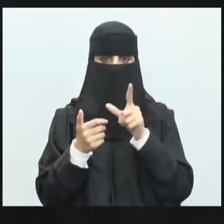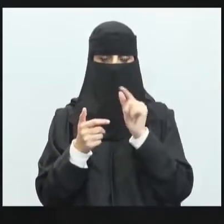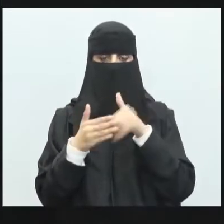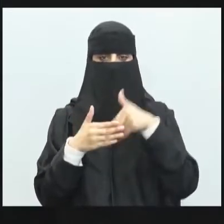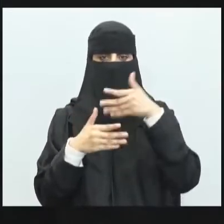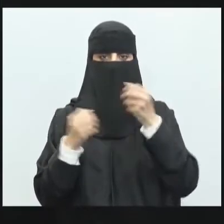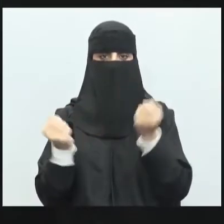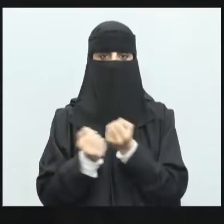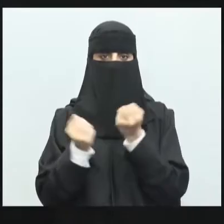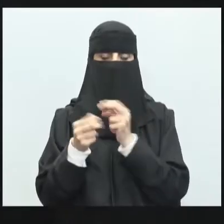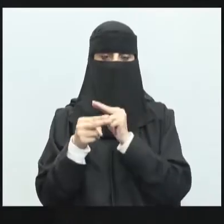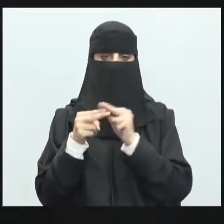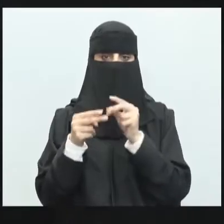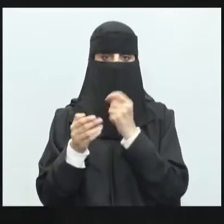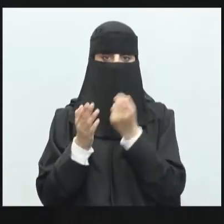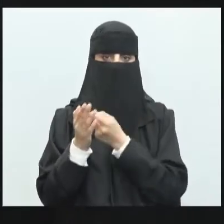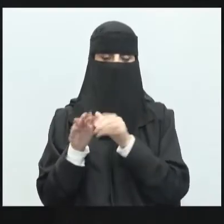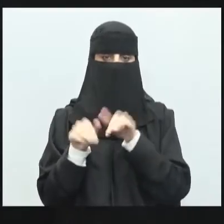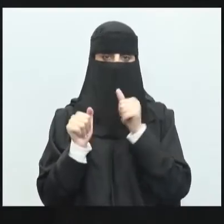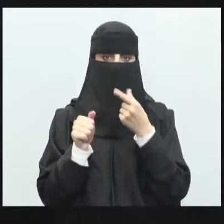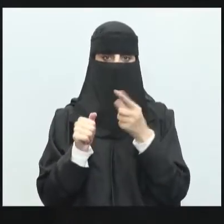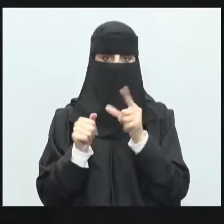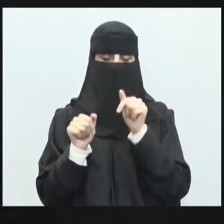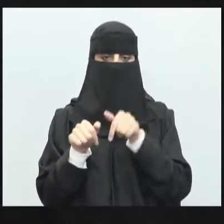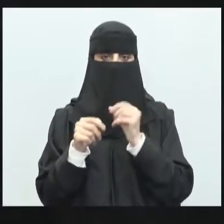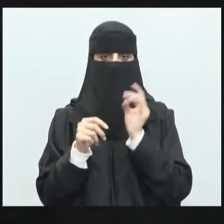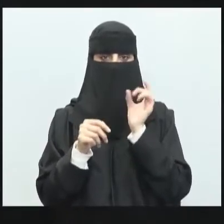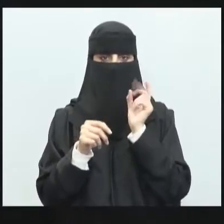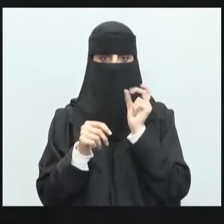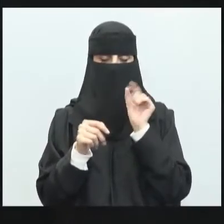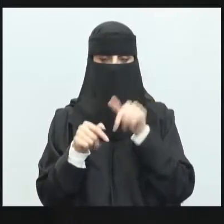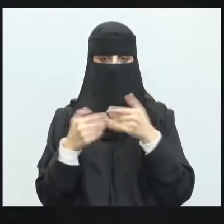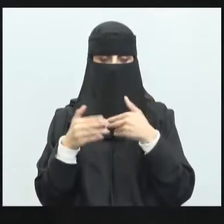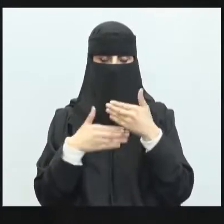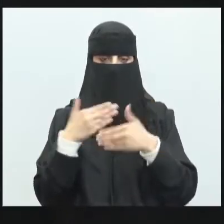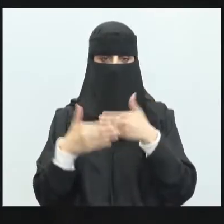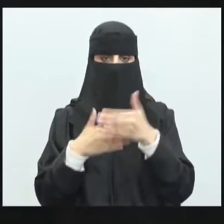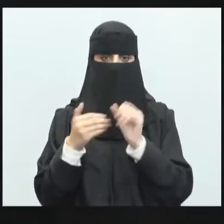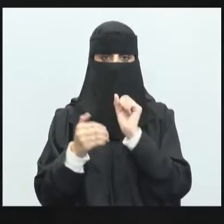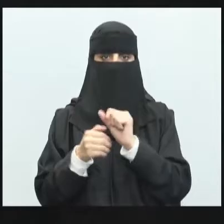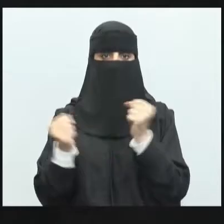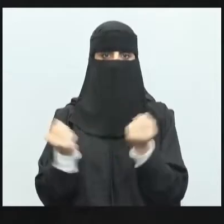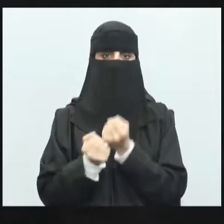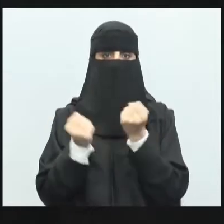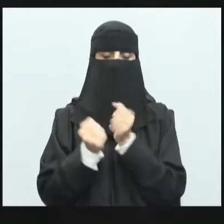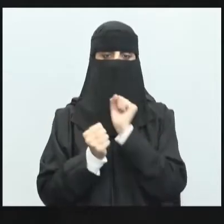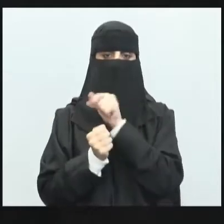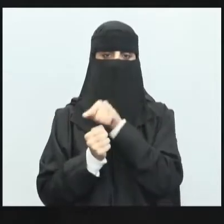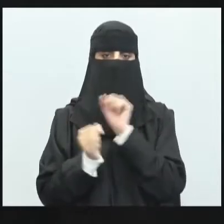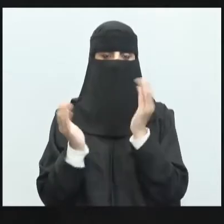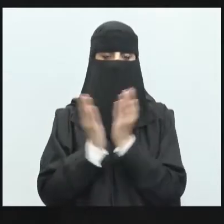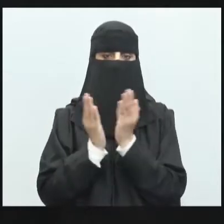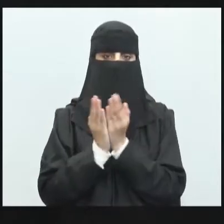تدريبات هذا النص سوف اكمل معكم بمشيئه الله تعالى ما بقي من تدريبات هذا الدرس